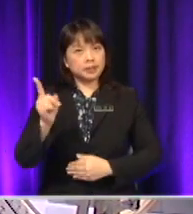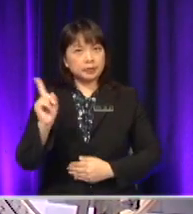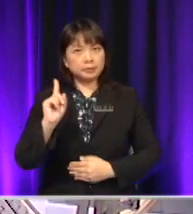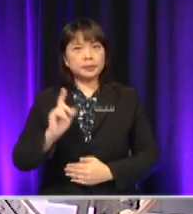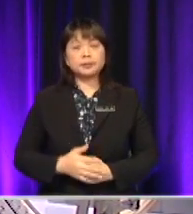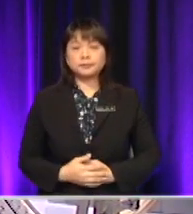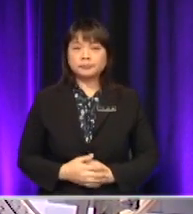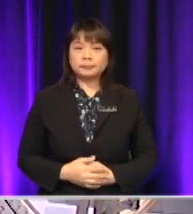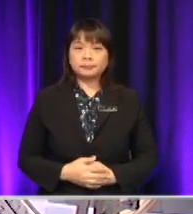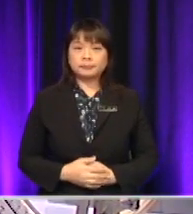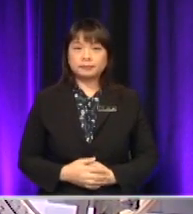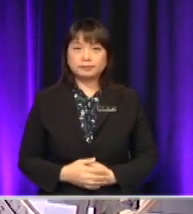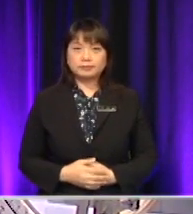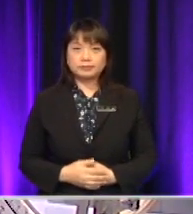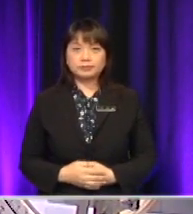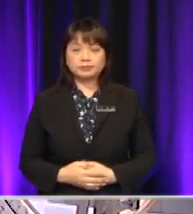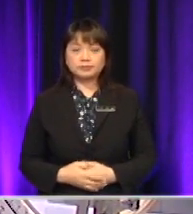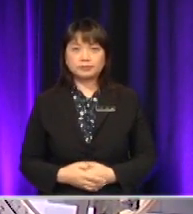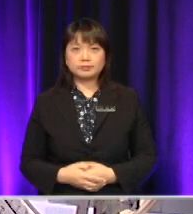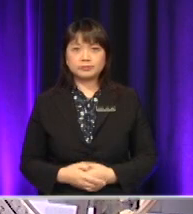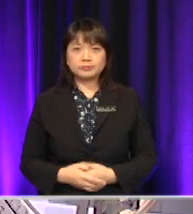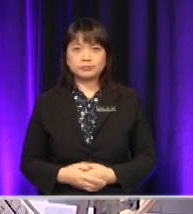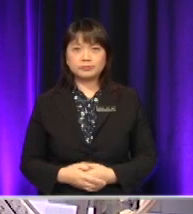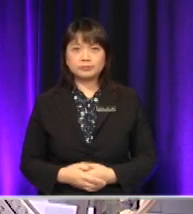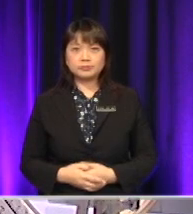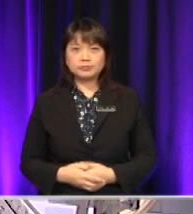dalam slot menengah rendah di Didik TV KPM. Okey.